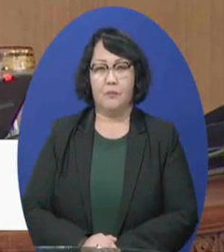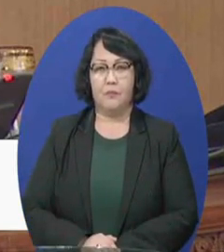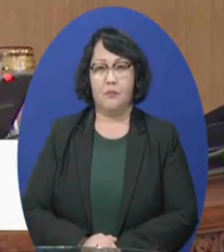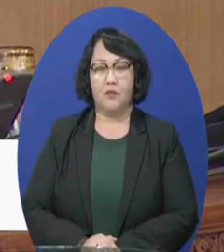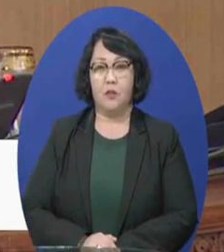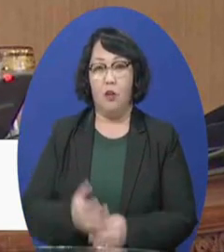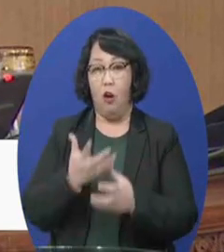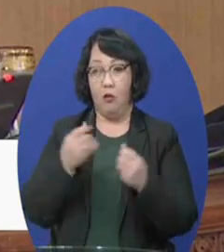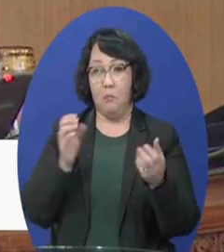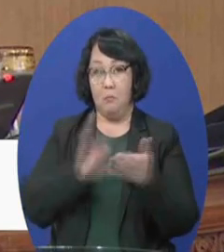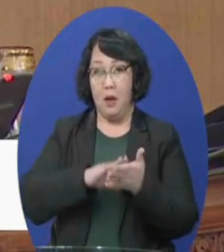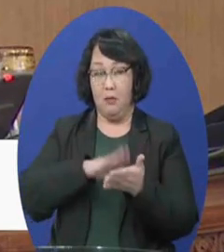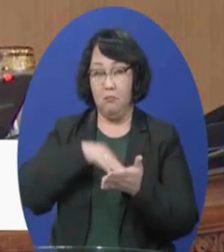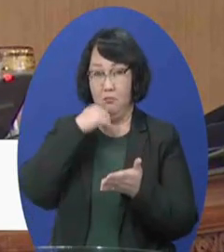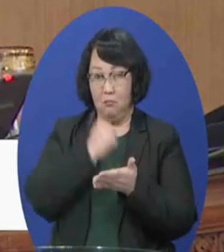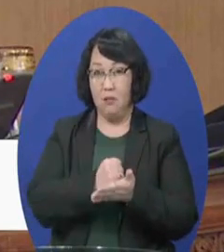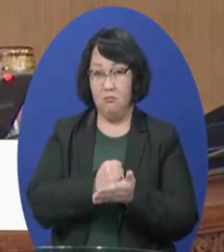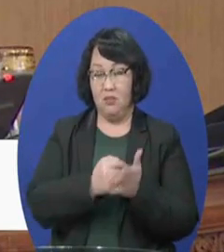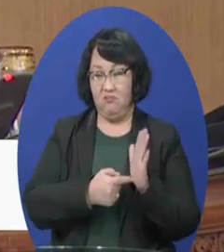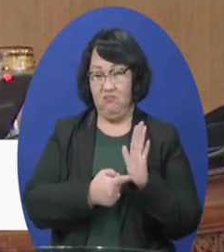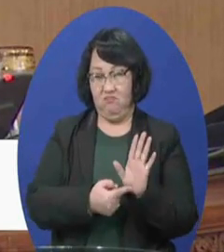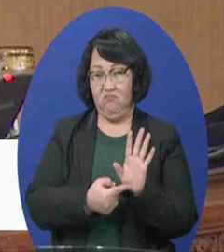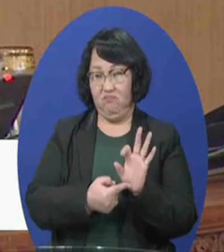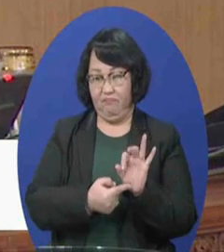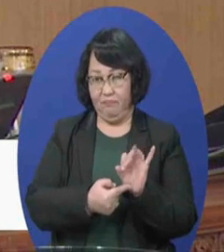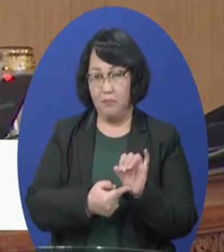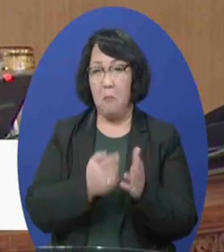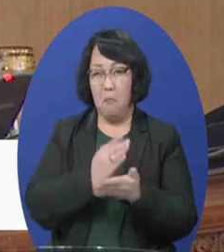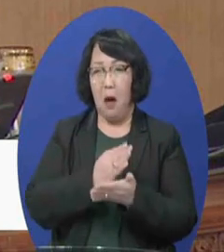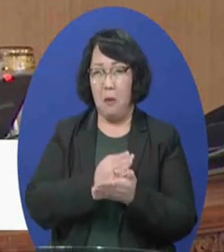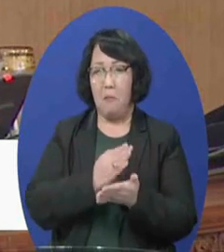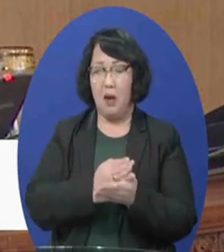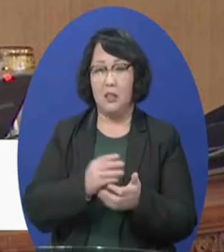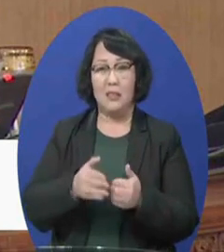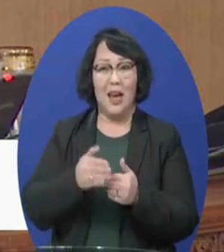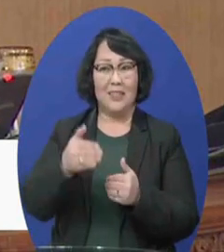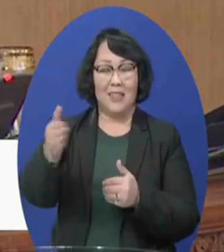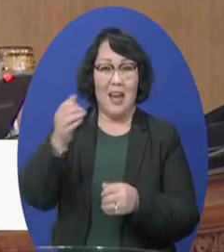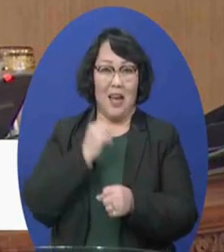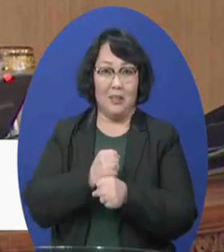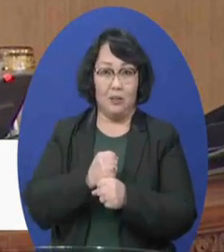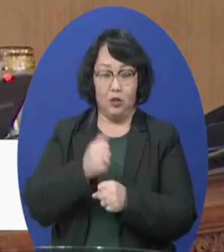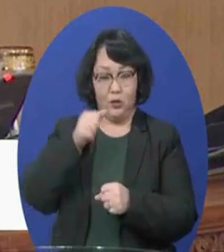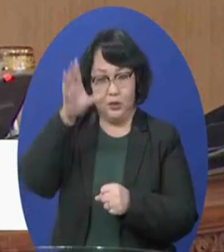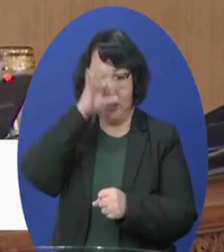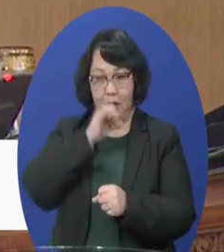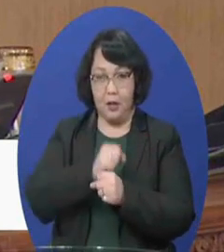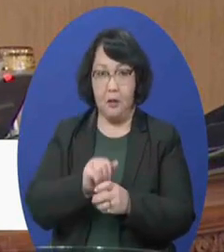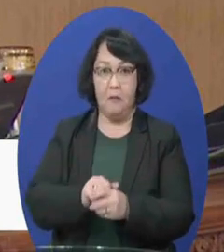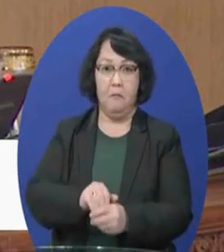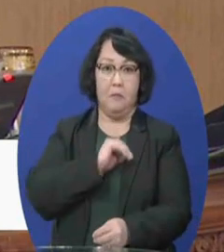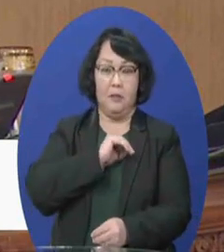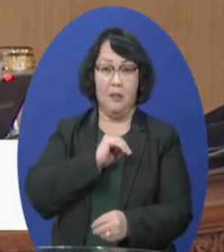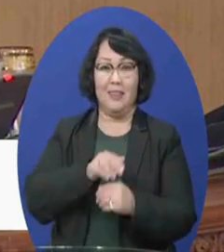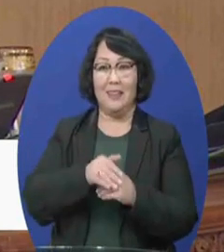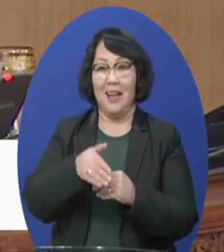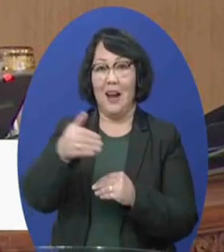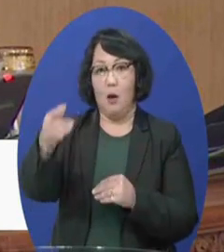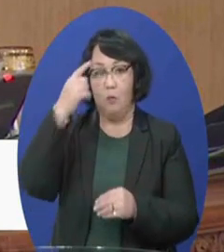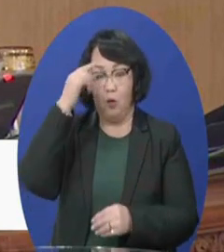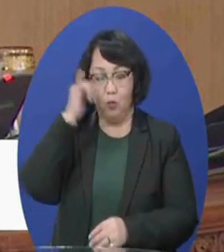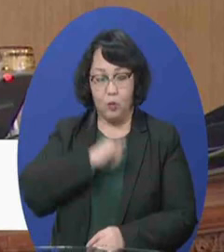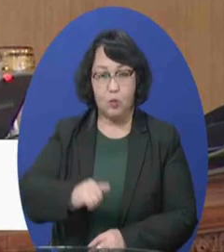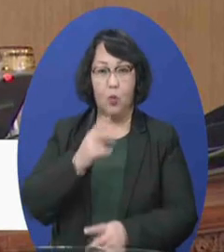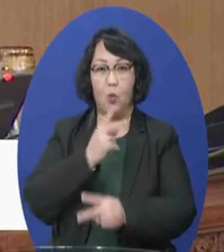Олон баримт нотлогдлогоор энэ бол нотлогдож байгаа. Би цаашдаа энэ ажлын өгсдгийгээ дараа Монгол улсын хууль дүрм хэрхэн